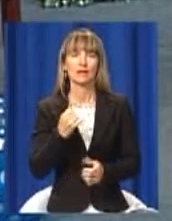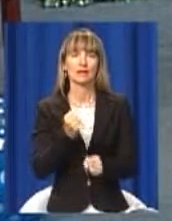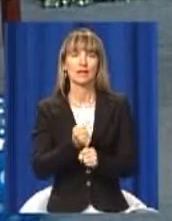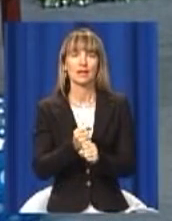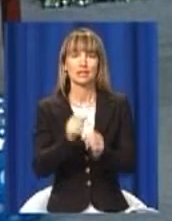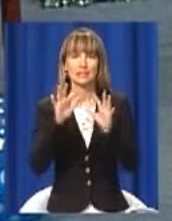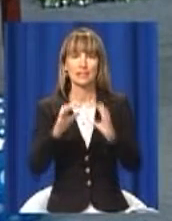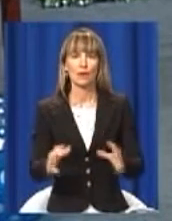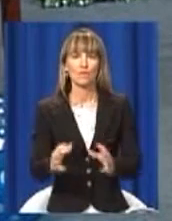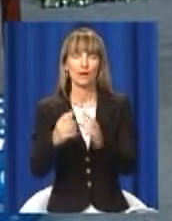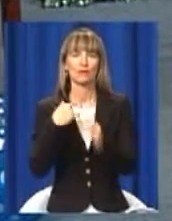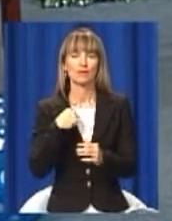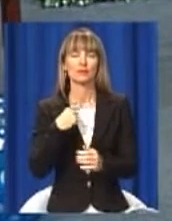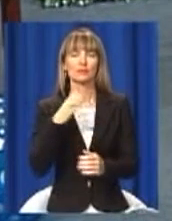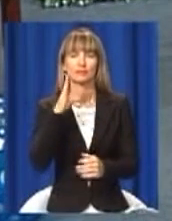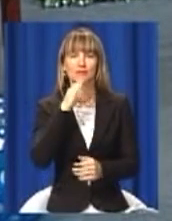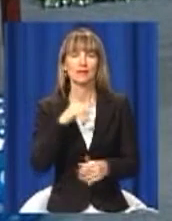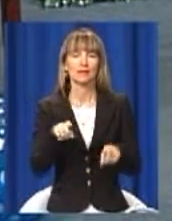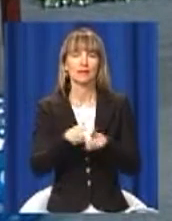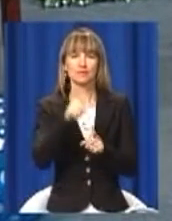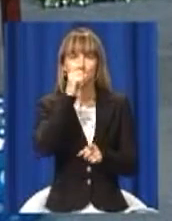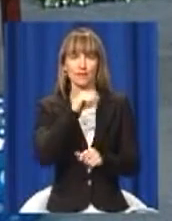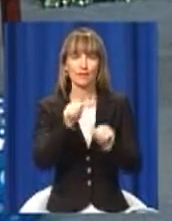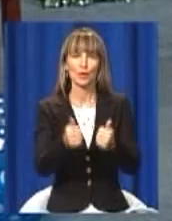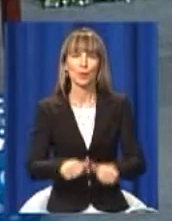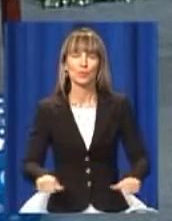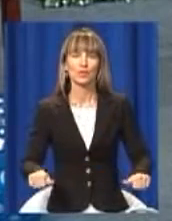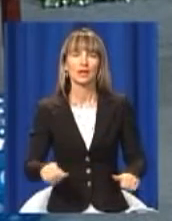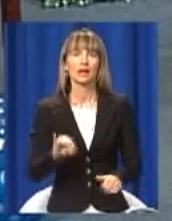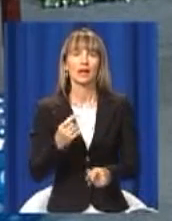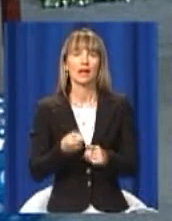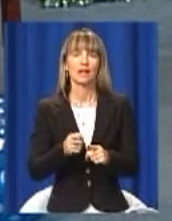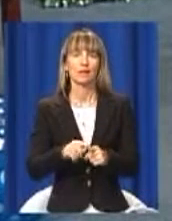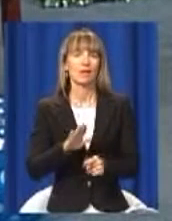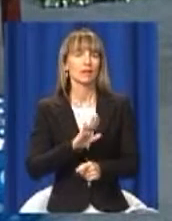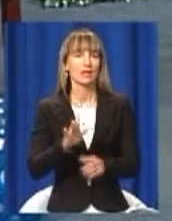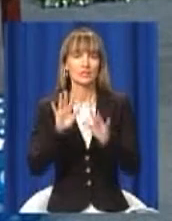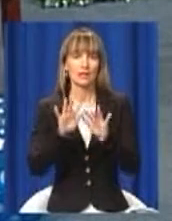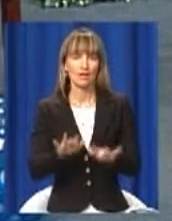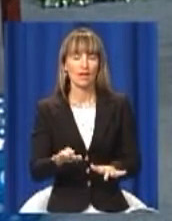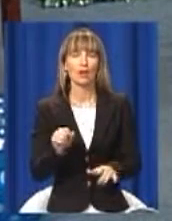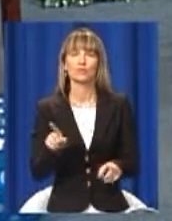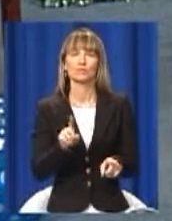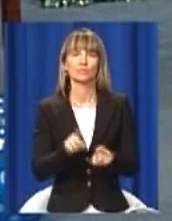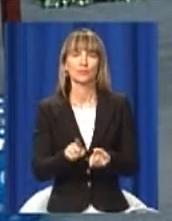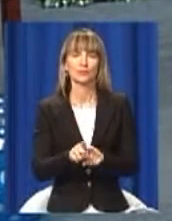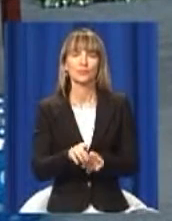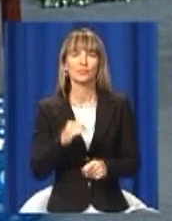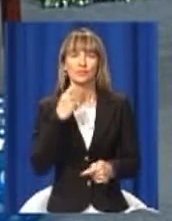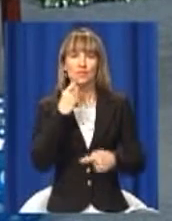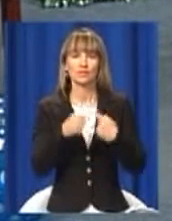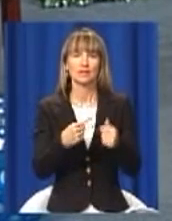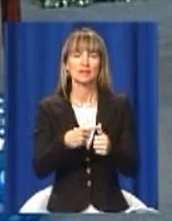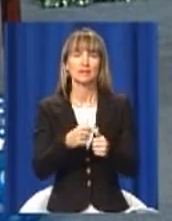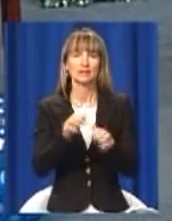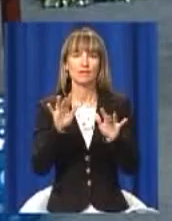мене постійно виходили якісь такі незрозумілі фігурки. І, це були явно не сніговики, але щось подібне. Я їх завжди називала сніговиками.